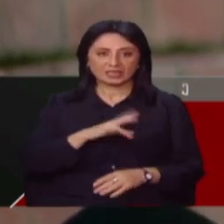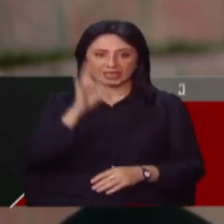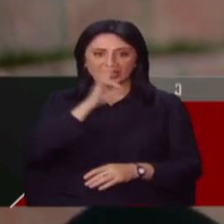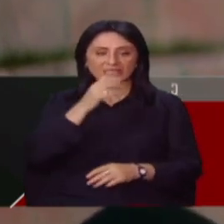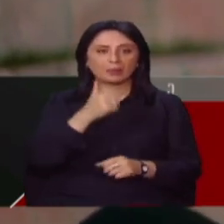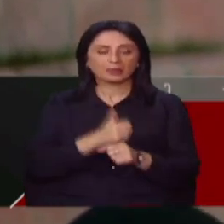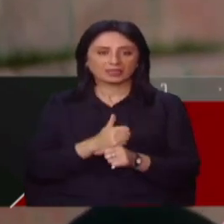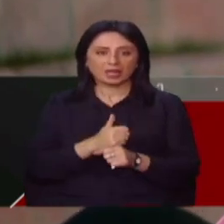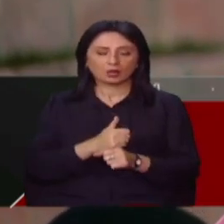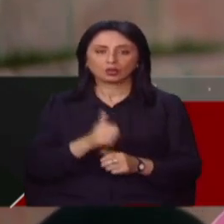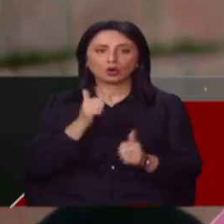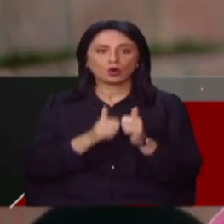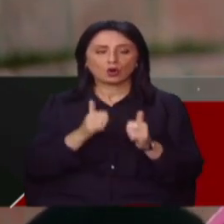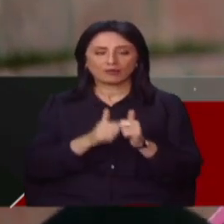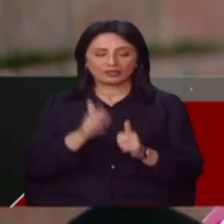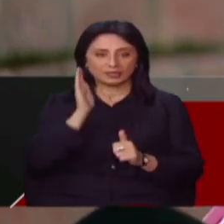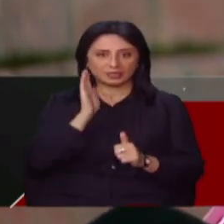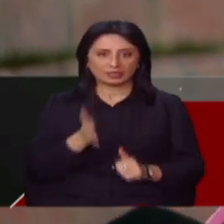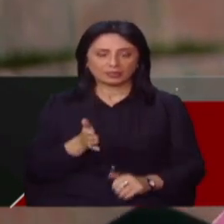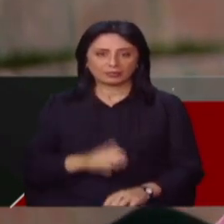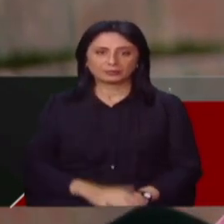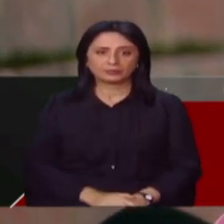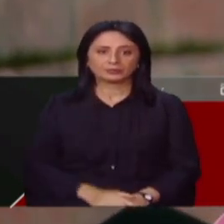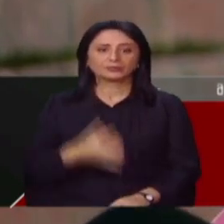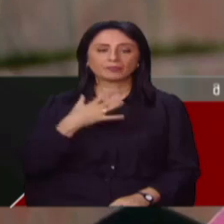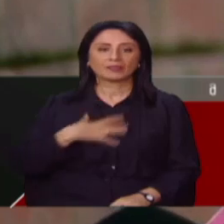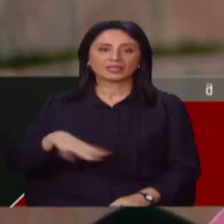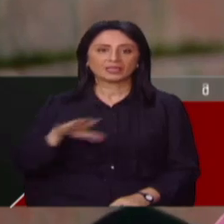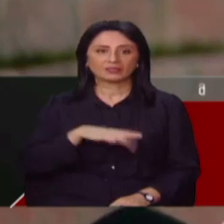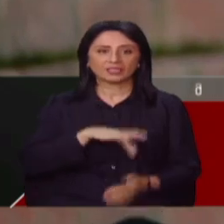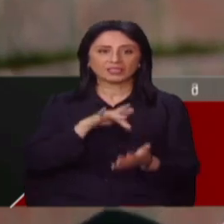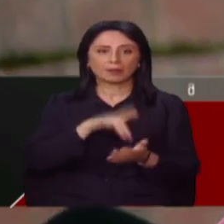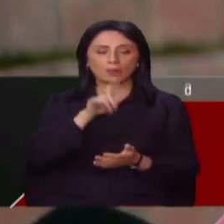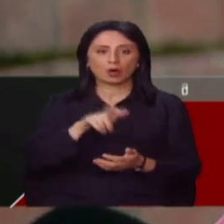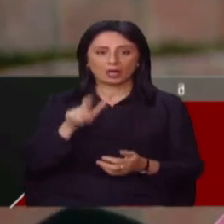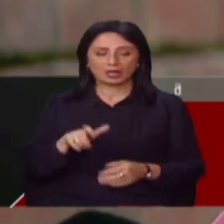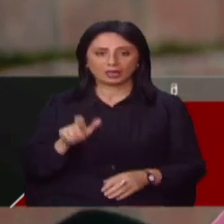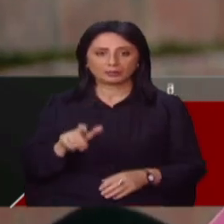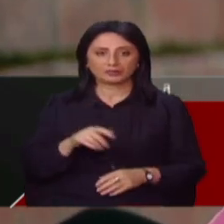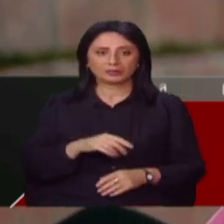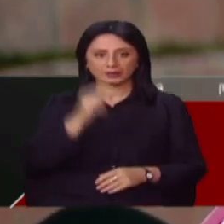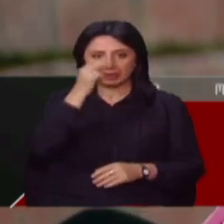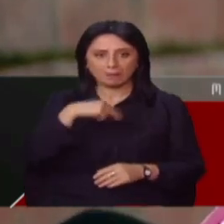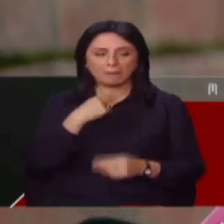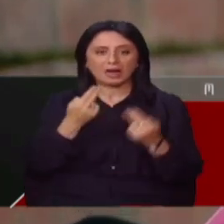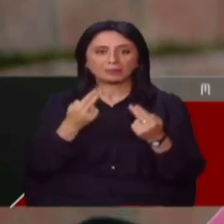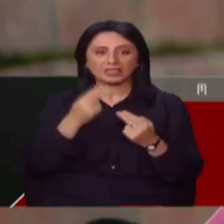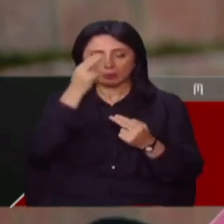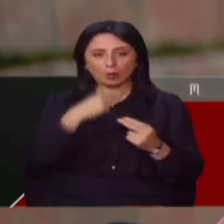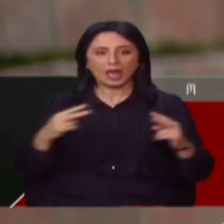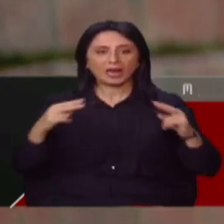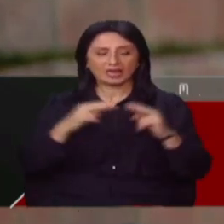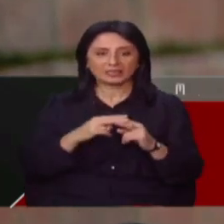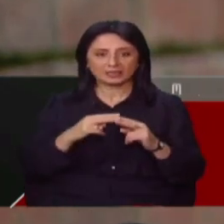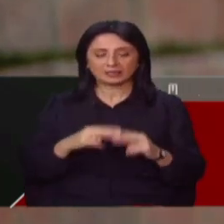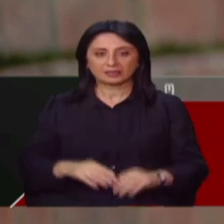საპატრიარქო ყოველთვის იქნება საქართველოს მოქალაქეების მართლმადებლური ეკლესიის